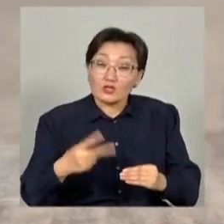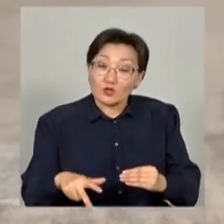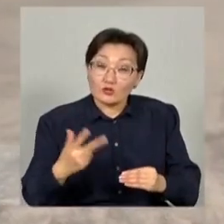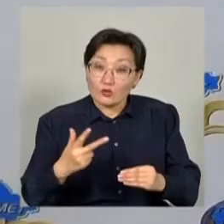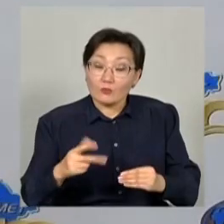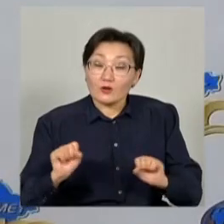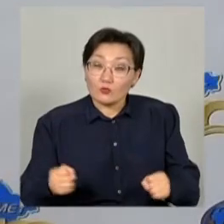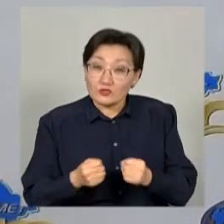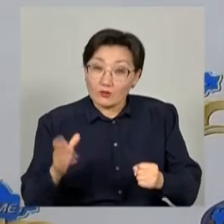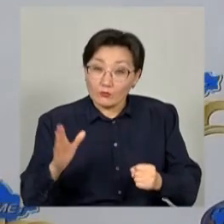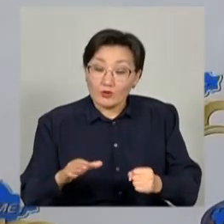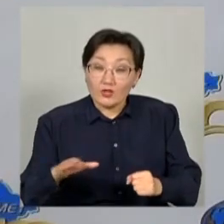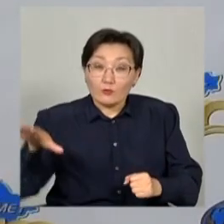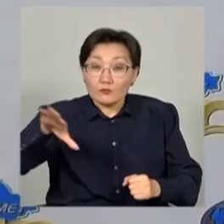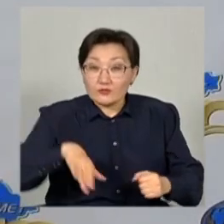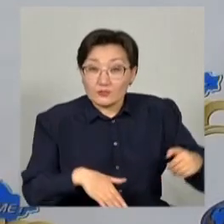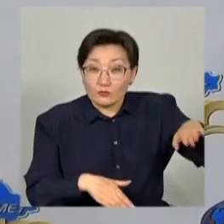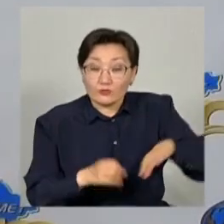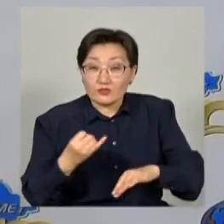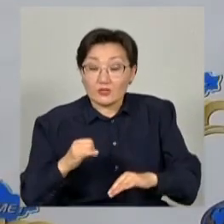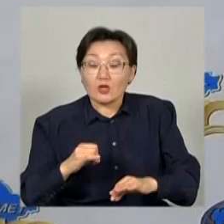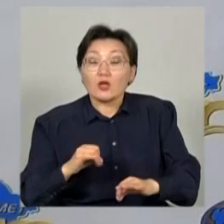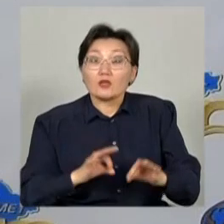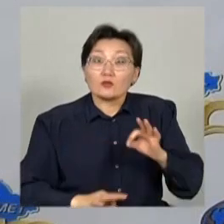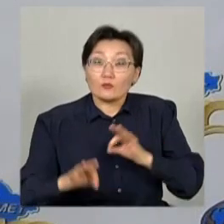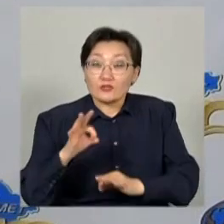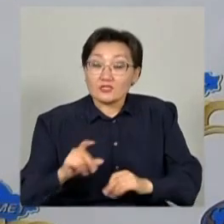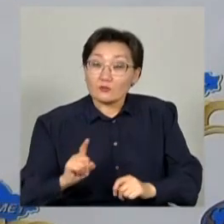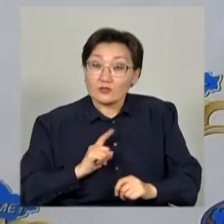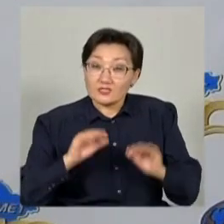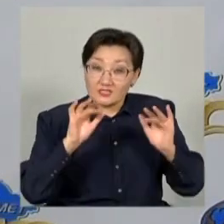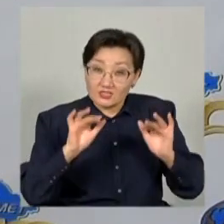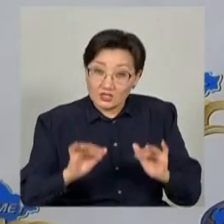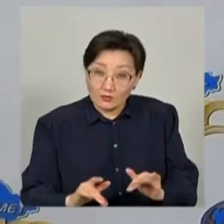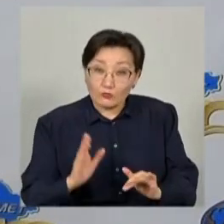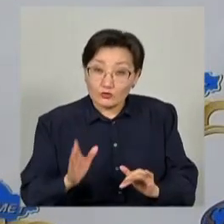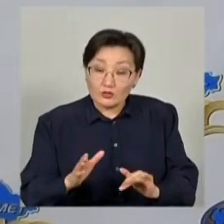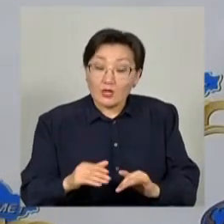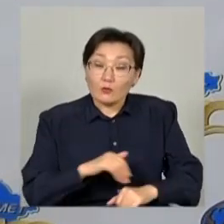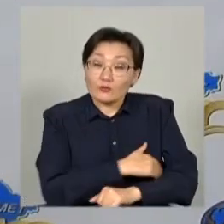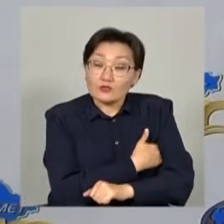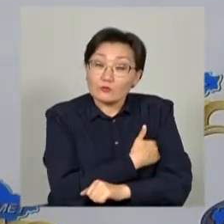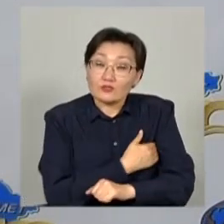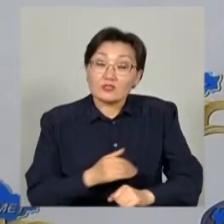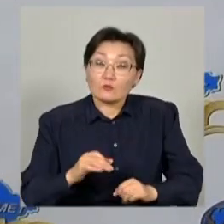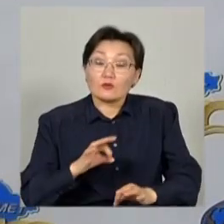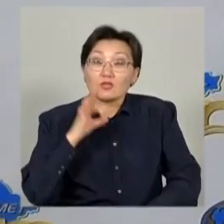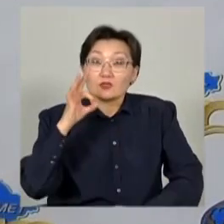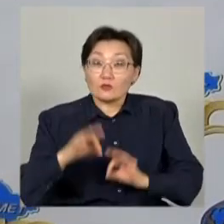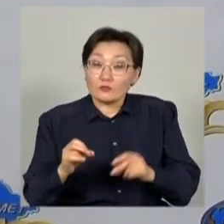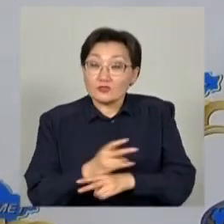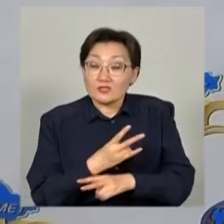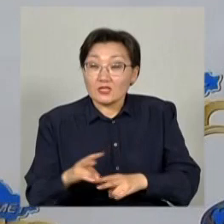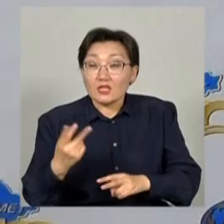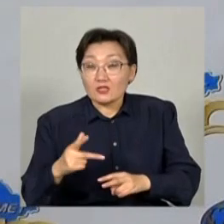33 мороза. В горных районах юга и юго-востока ожидается выпадение сильного снега. Температура воздуха на западе ночью